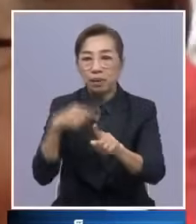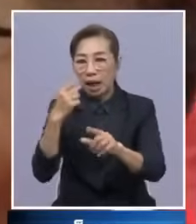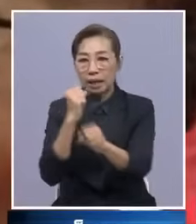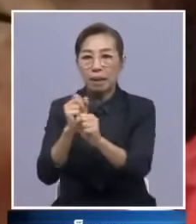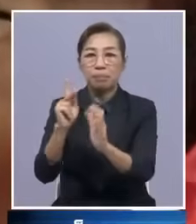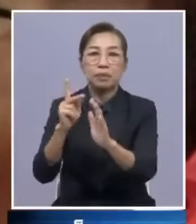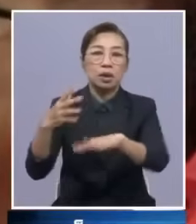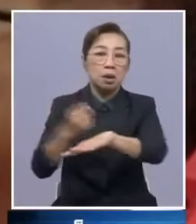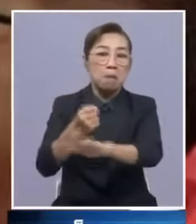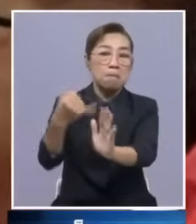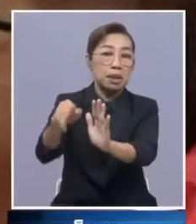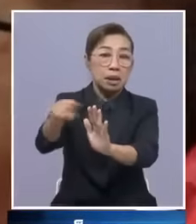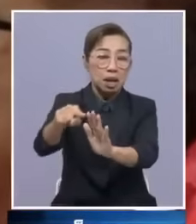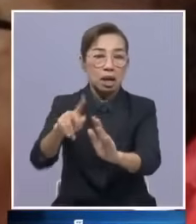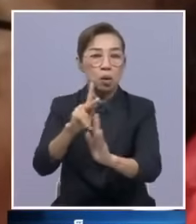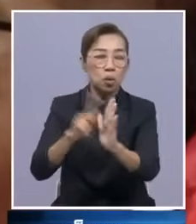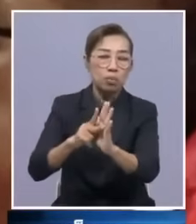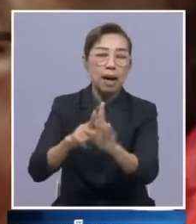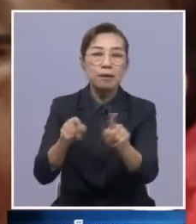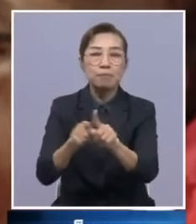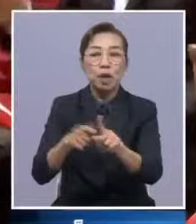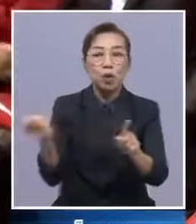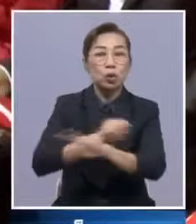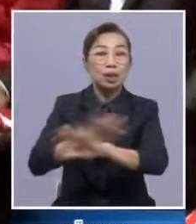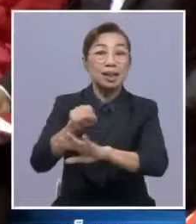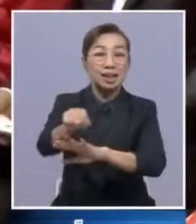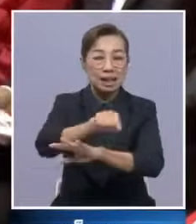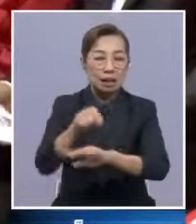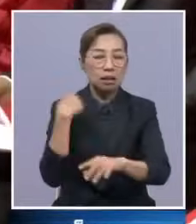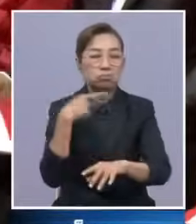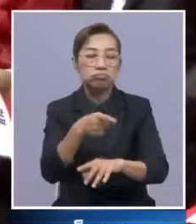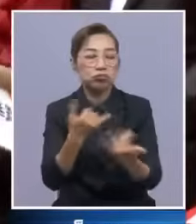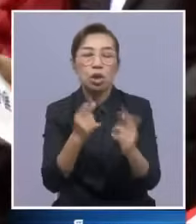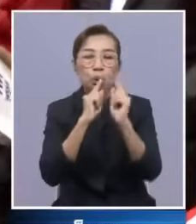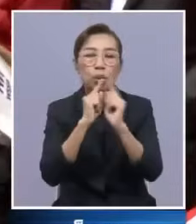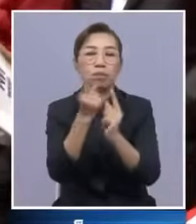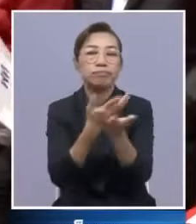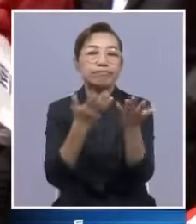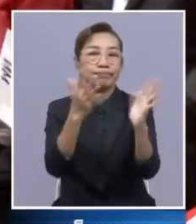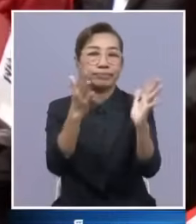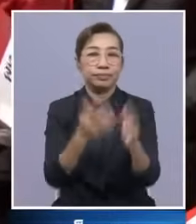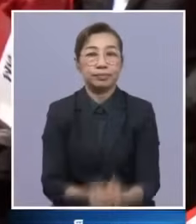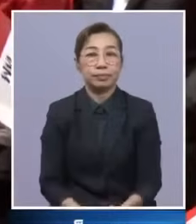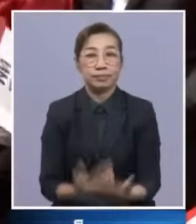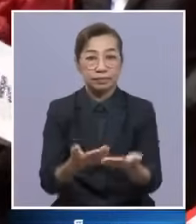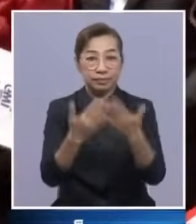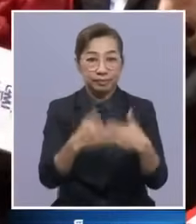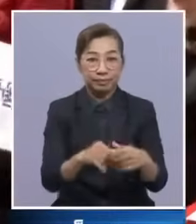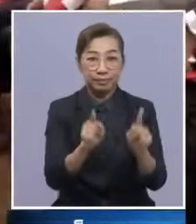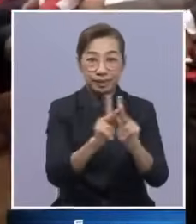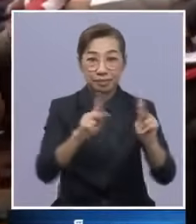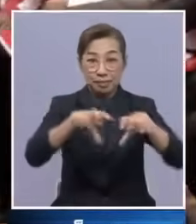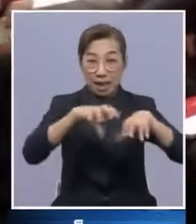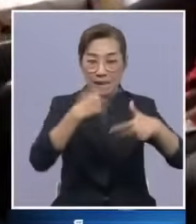เป็นยังไงจะไม่มีการลงดีเทลเรื่องนี้ค่ะ คราวนี้ส่วนหนึ่งที่ไปสัมมนาด้วยนอกเหนือจากกรรมการบริหารชุดใหม่ก็คือสสส